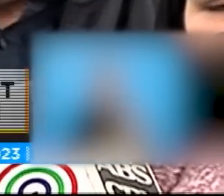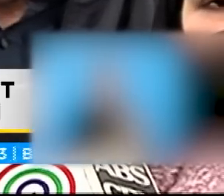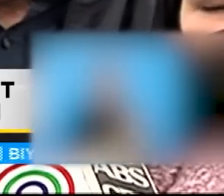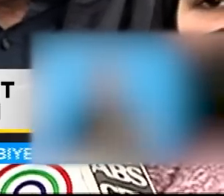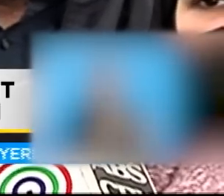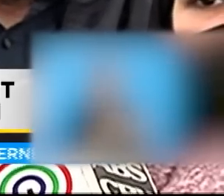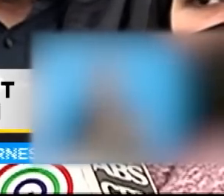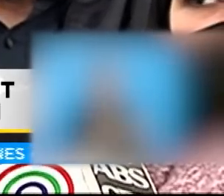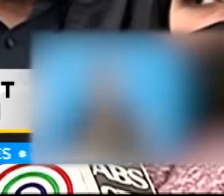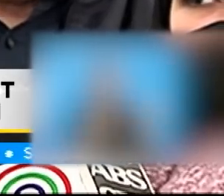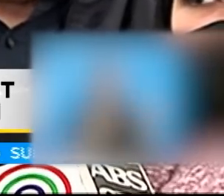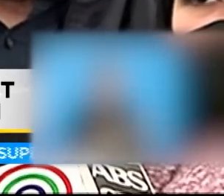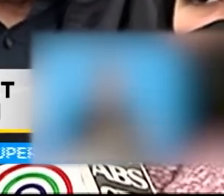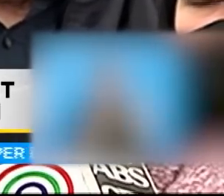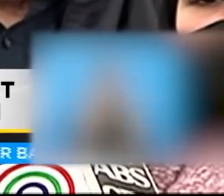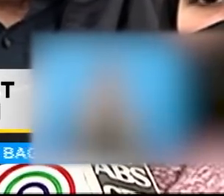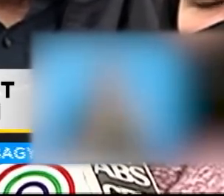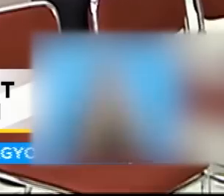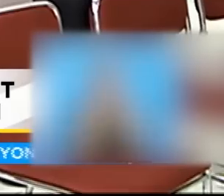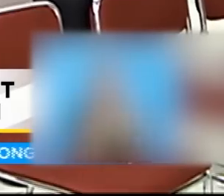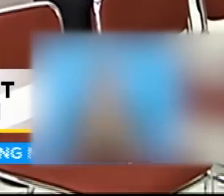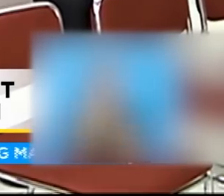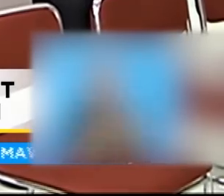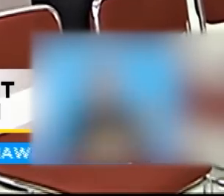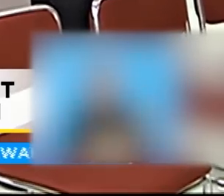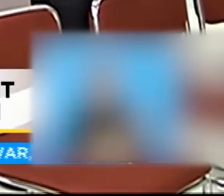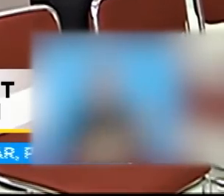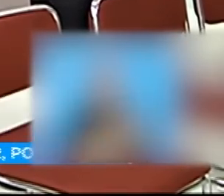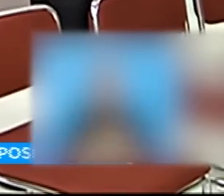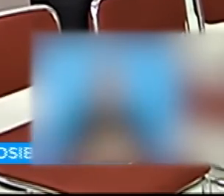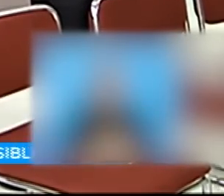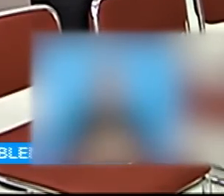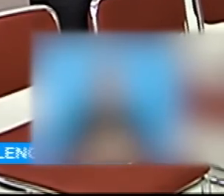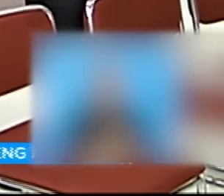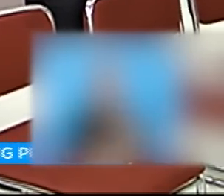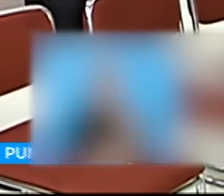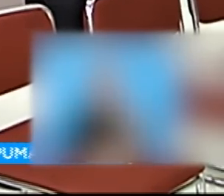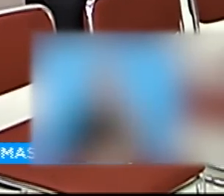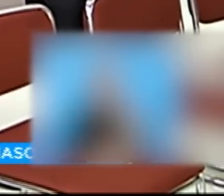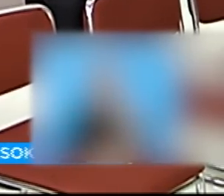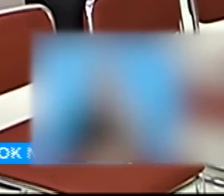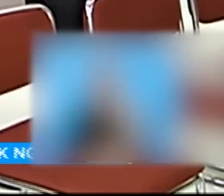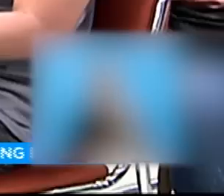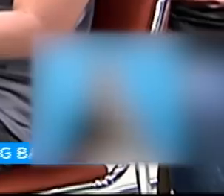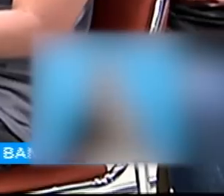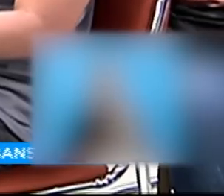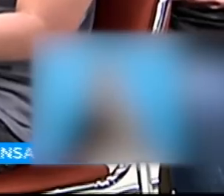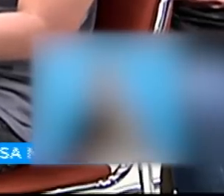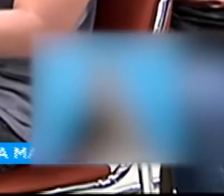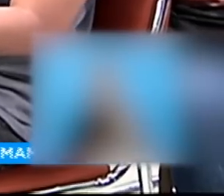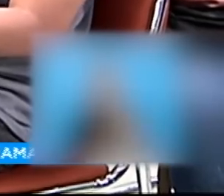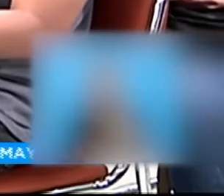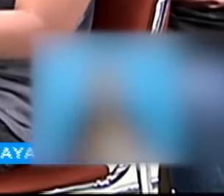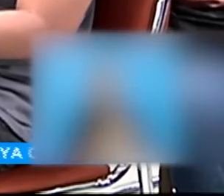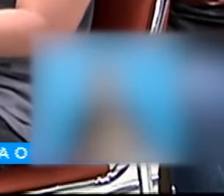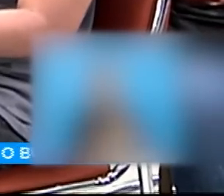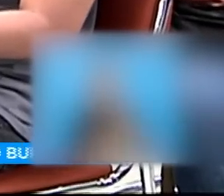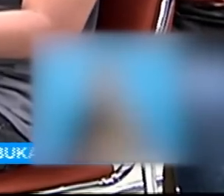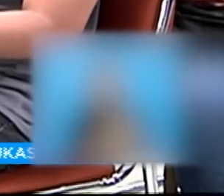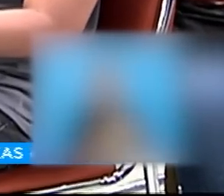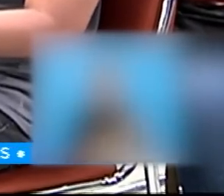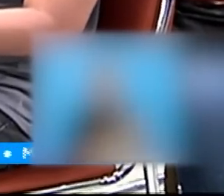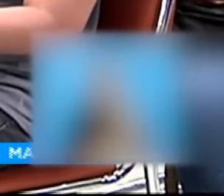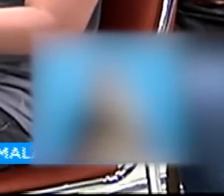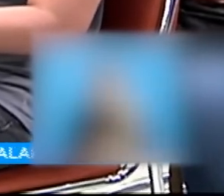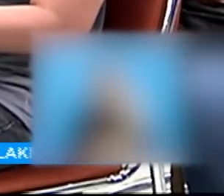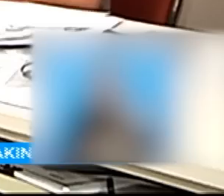mga issues and concerns ng both sides. Nasa 815 overseas Filipino workers ang apektado ng visa